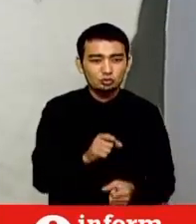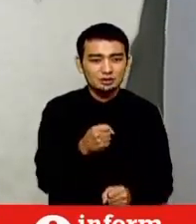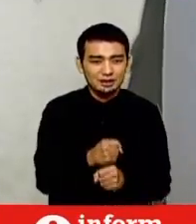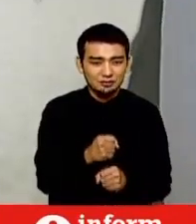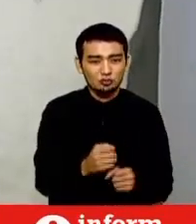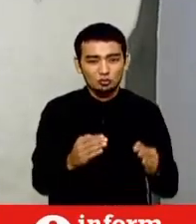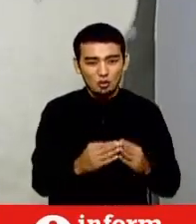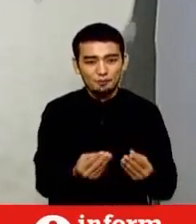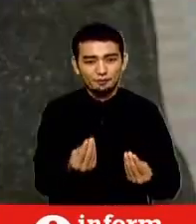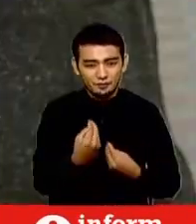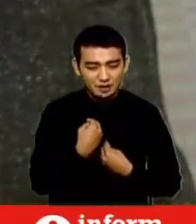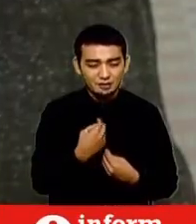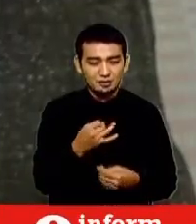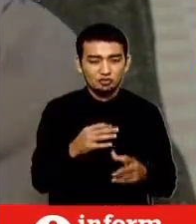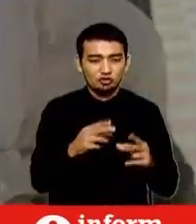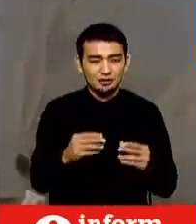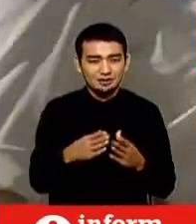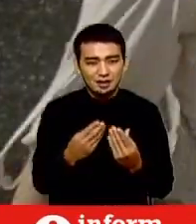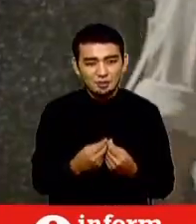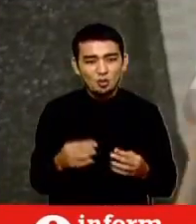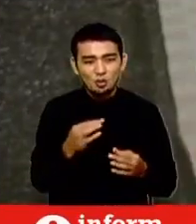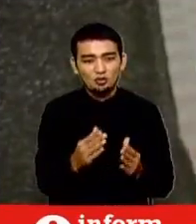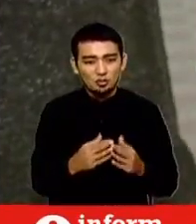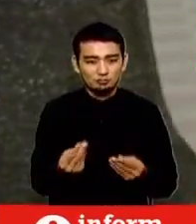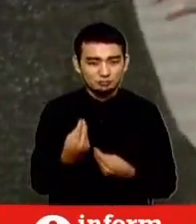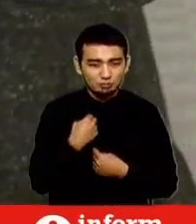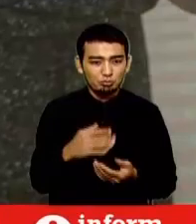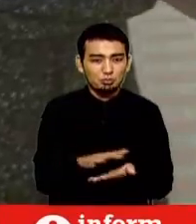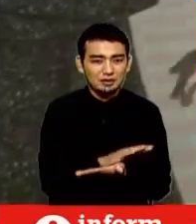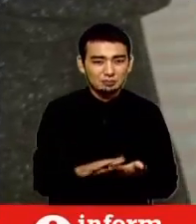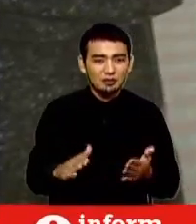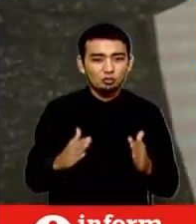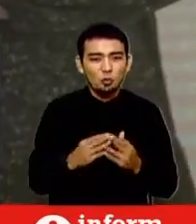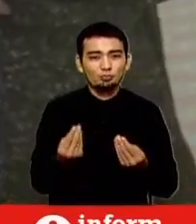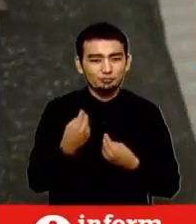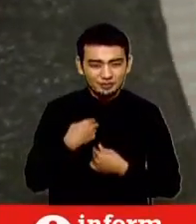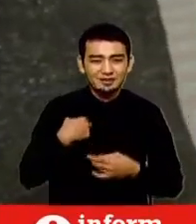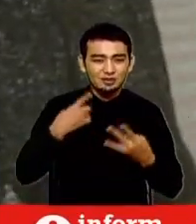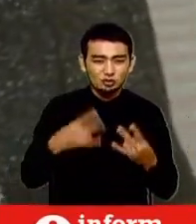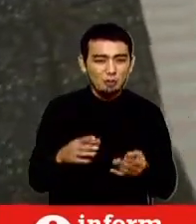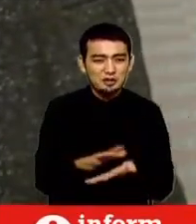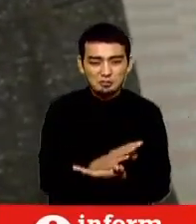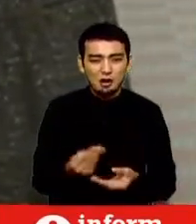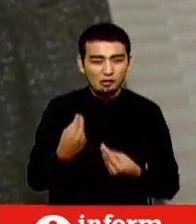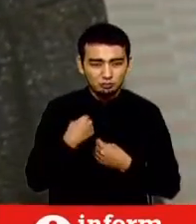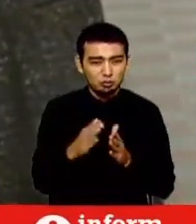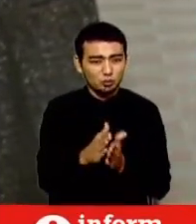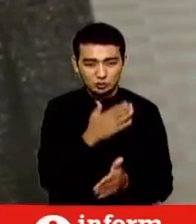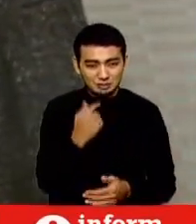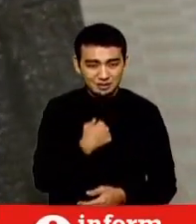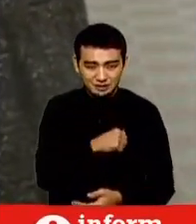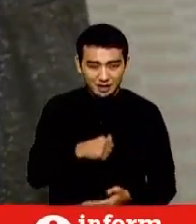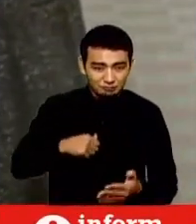берсін бізге деген. Бақытты отбасымен үй алайықшы. Тегін үй біздерге керек емес. Тегін үй біз сұрап атқан жоқпыз. Өзіміз төлеу